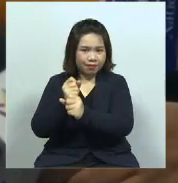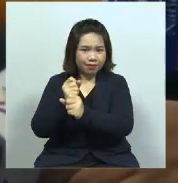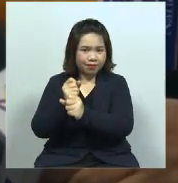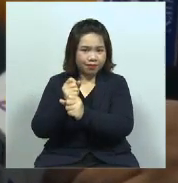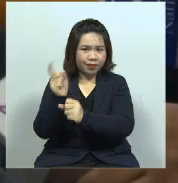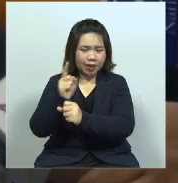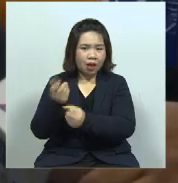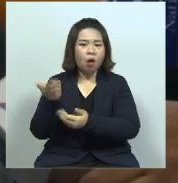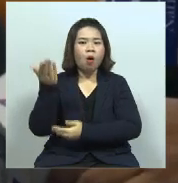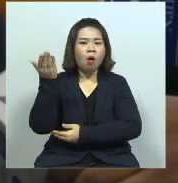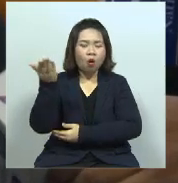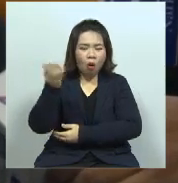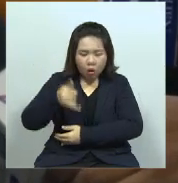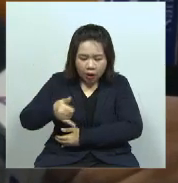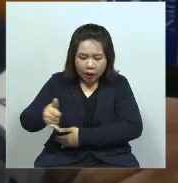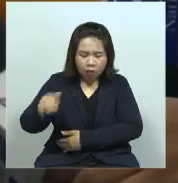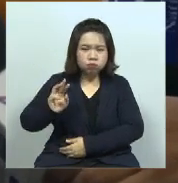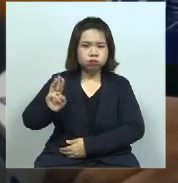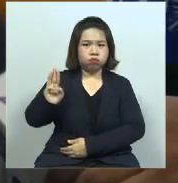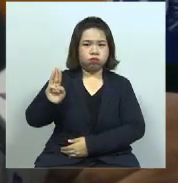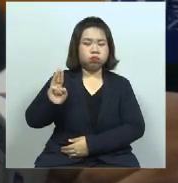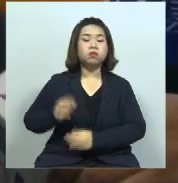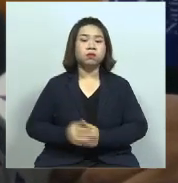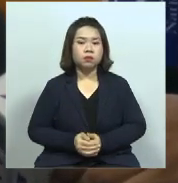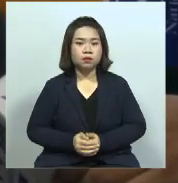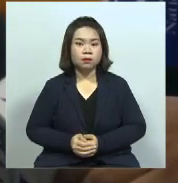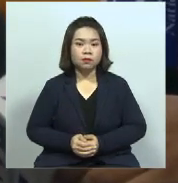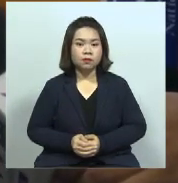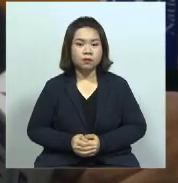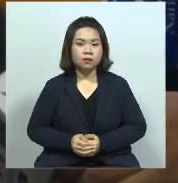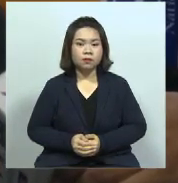จะขอเข้าเฝ้าเพื่อถวายสัตย์ปฏิญาณ